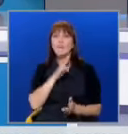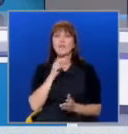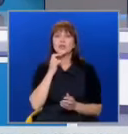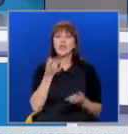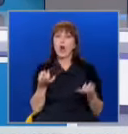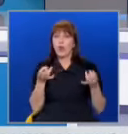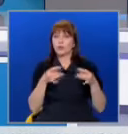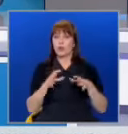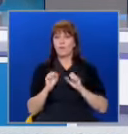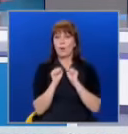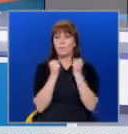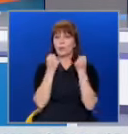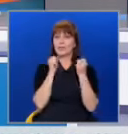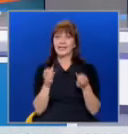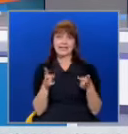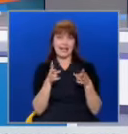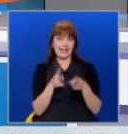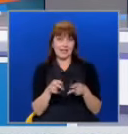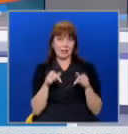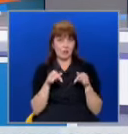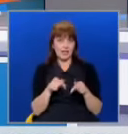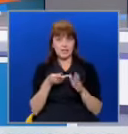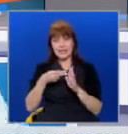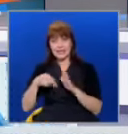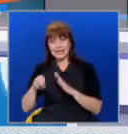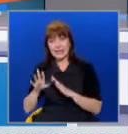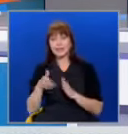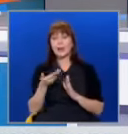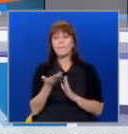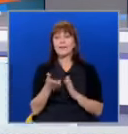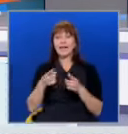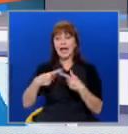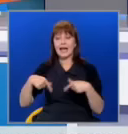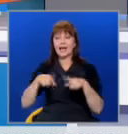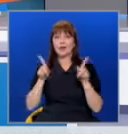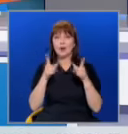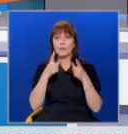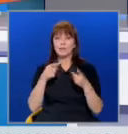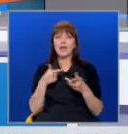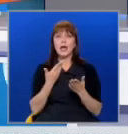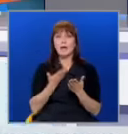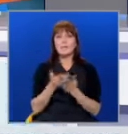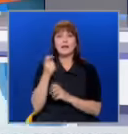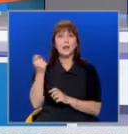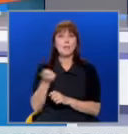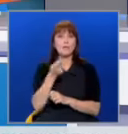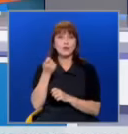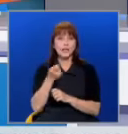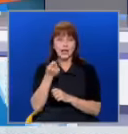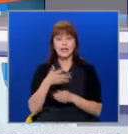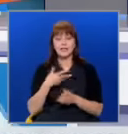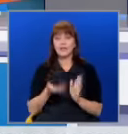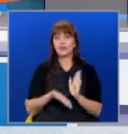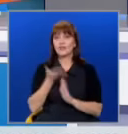Полицаите отново на протест. За кратко днес униформени излязоха пред районни управления и пожарни служби с искане за ръст на заплатите